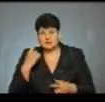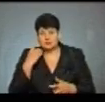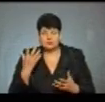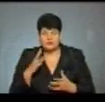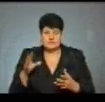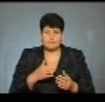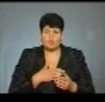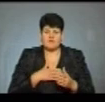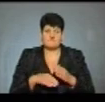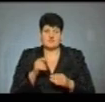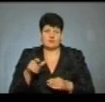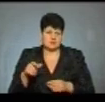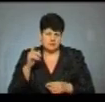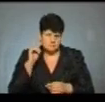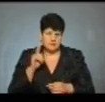моїм виборцям